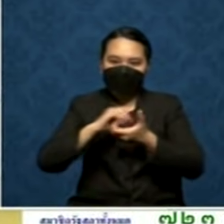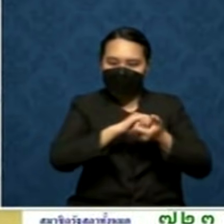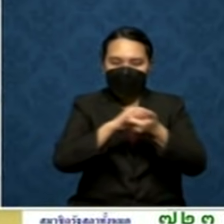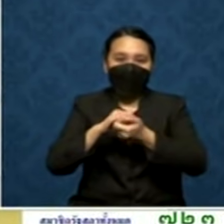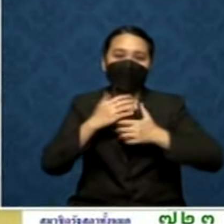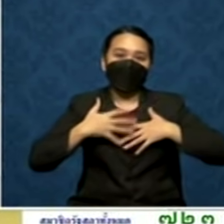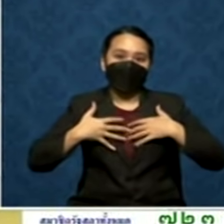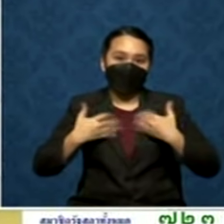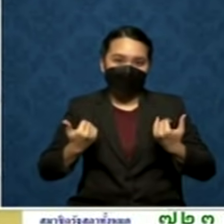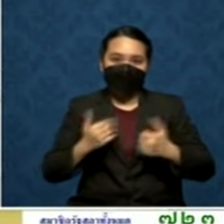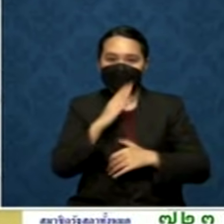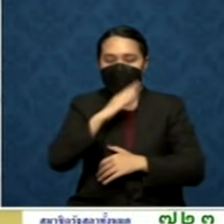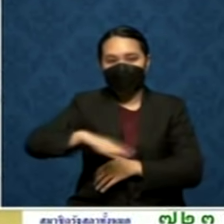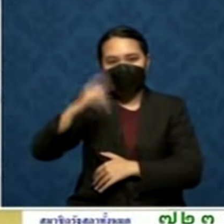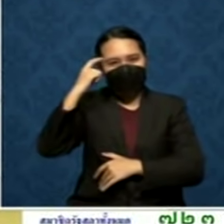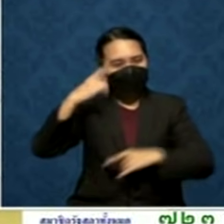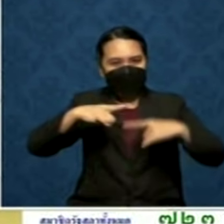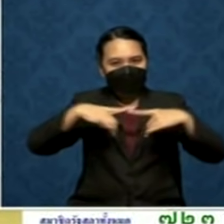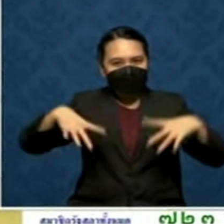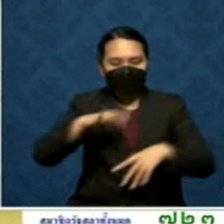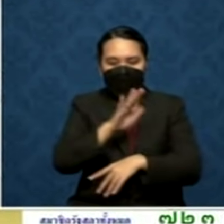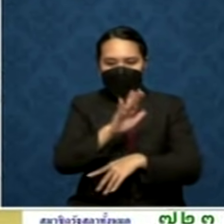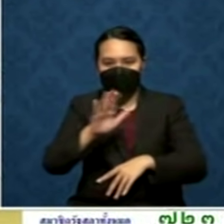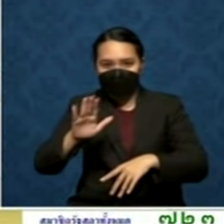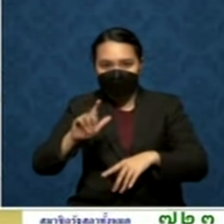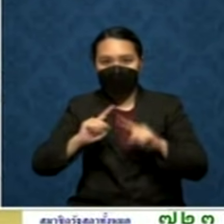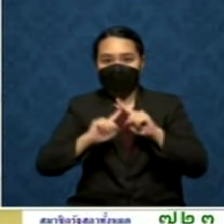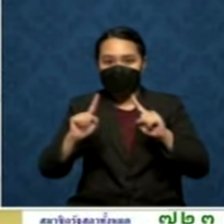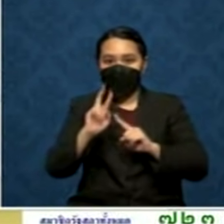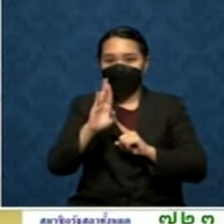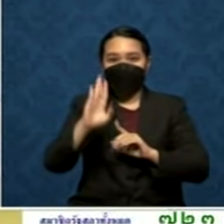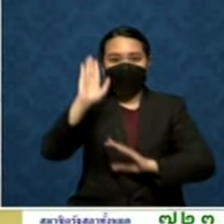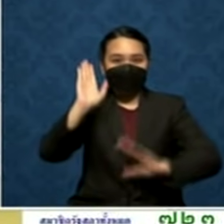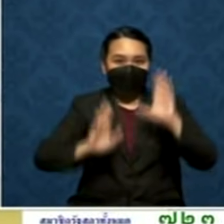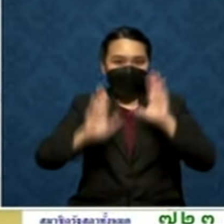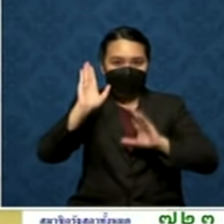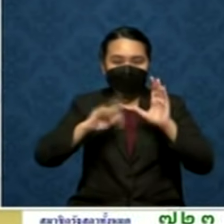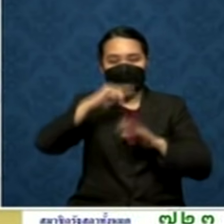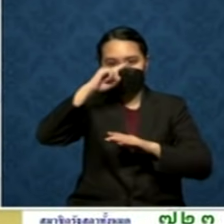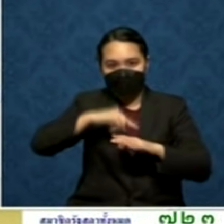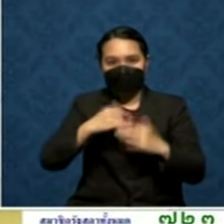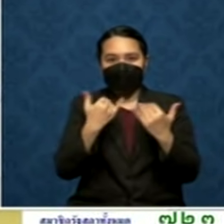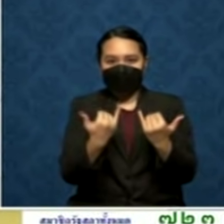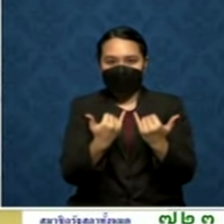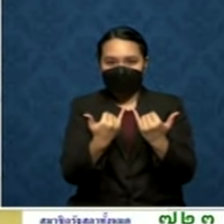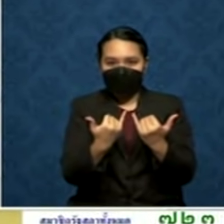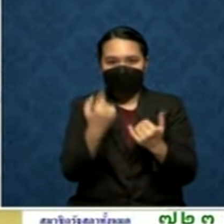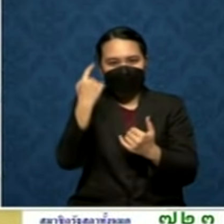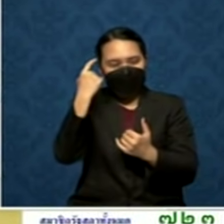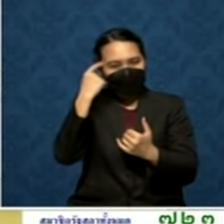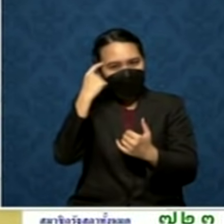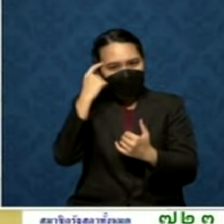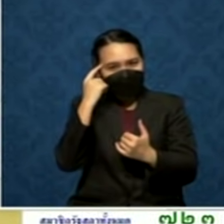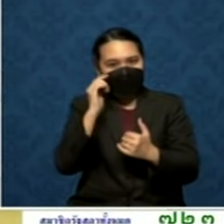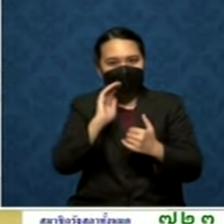ถึงแม้ว่าเราจะไม่เห็นตรงกันในทุกๆเรื่องระบอบประชาธิปไตยแบบใดๆนี่แหละครับที่กำลังจะปัดความคิดและ